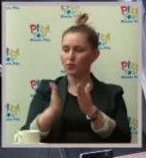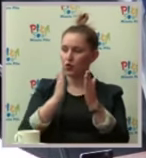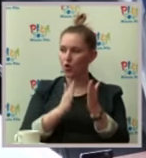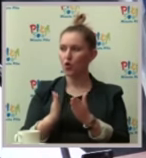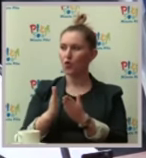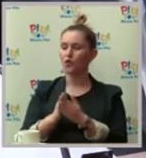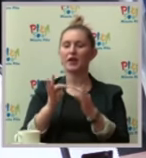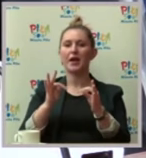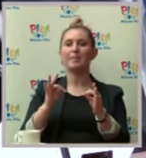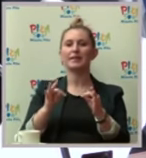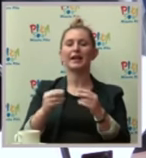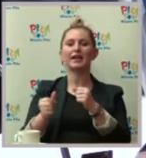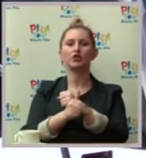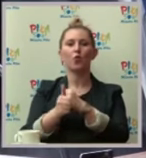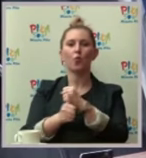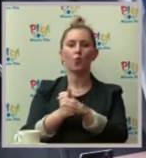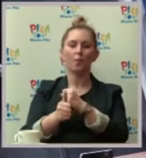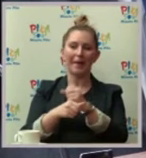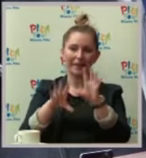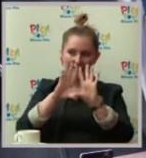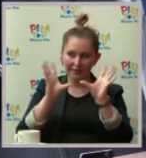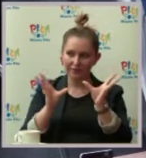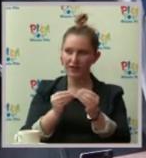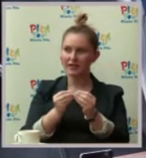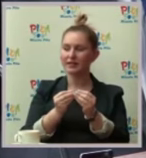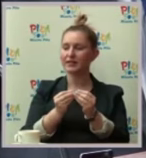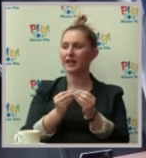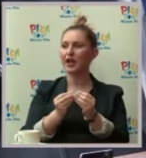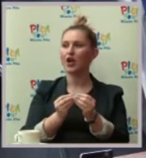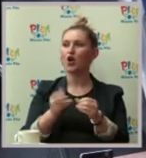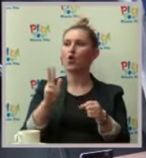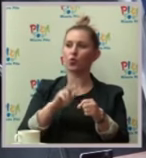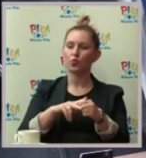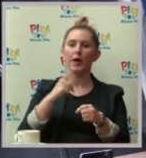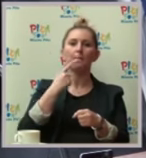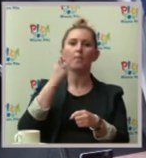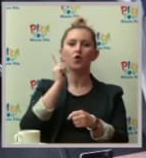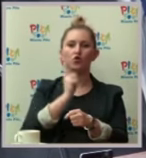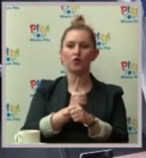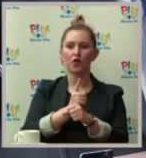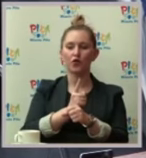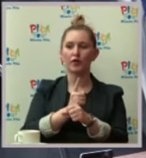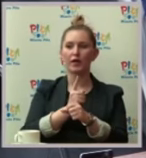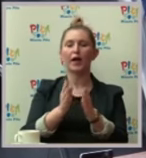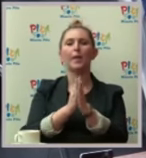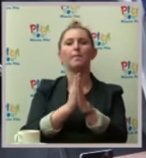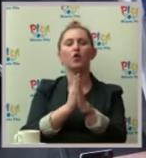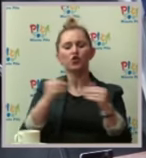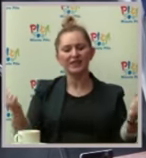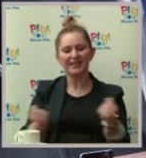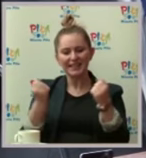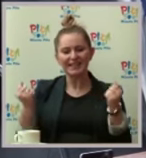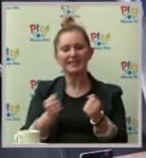tym momencie dokumentację, która umożliwi nam aplikowanie o dofinansowanie